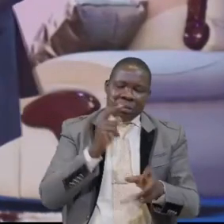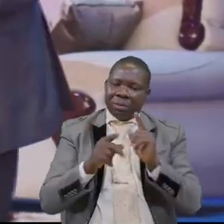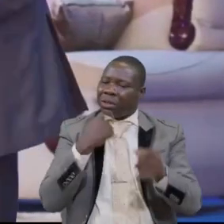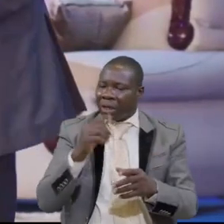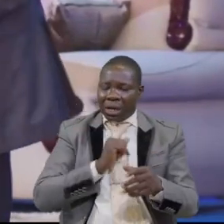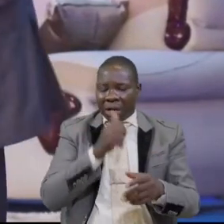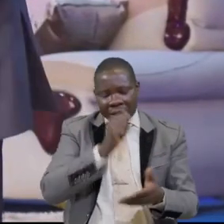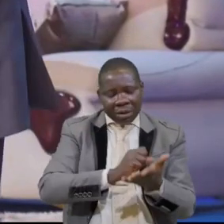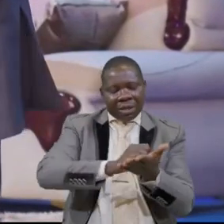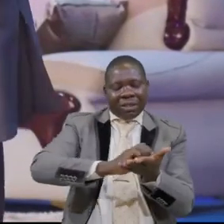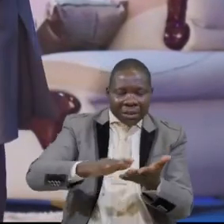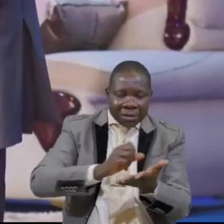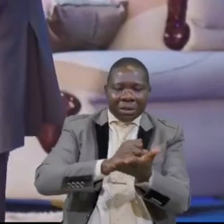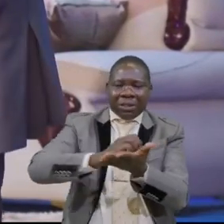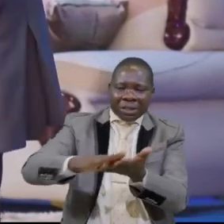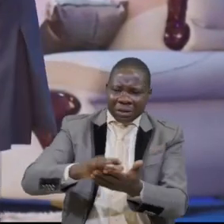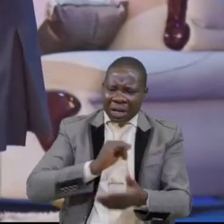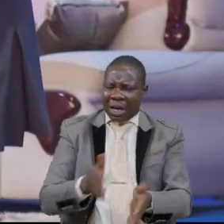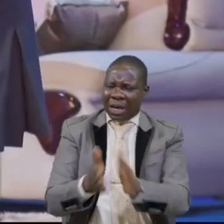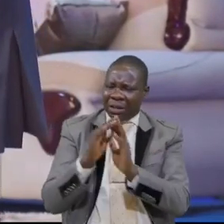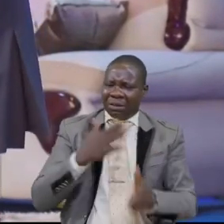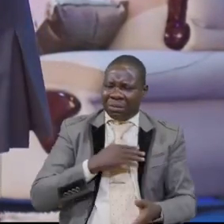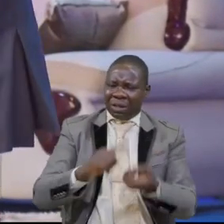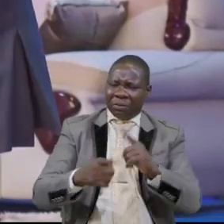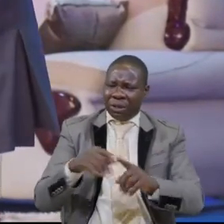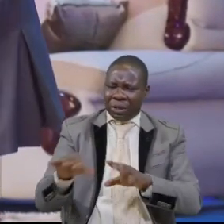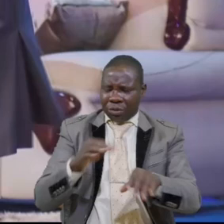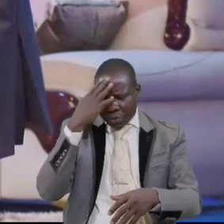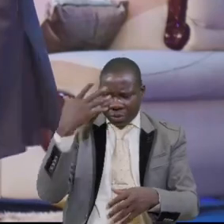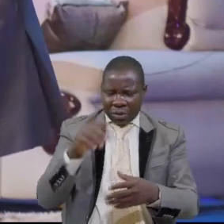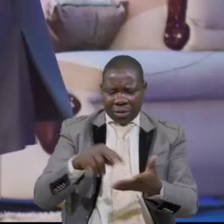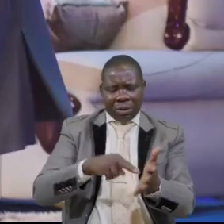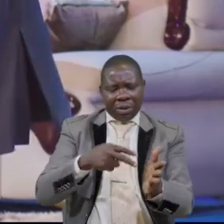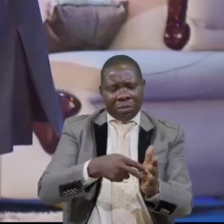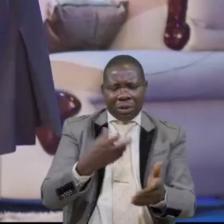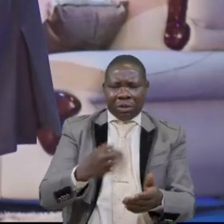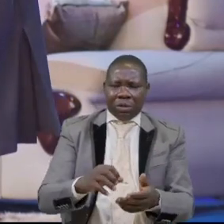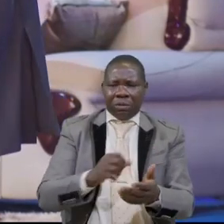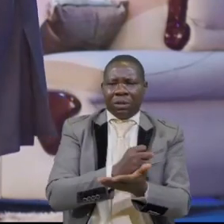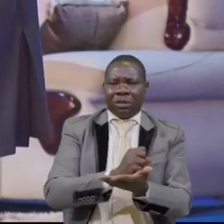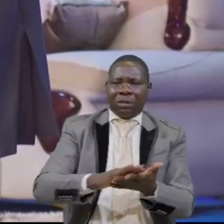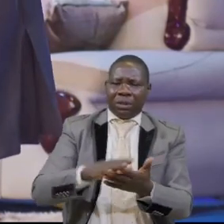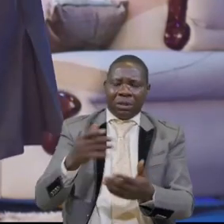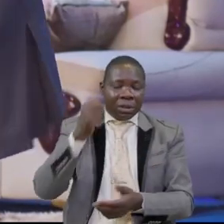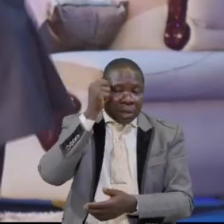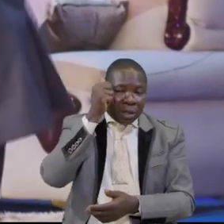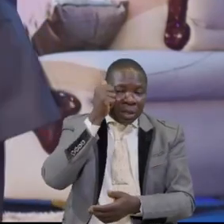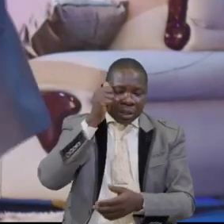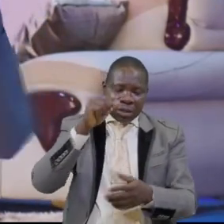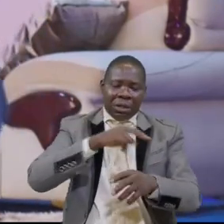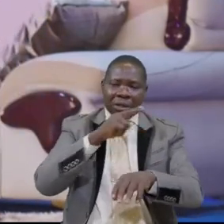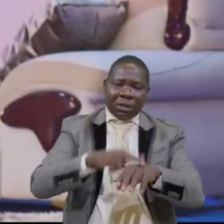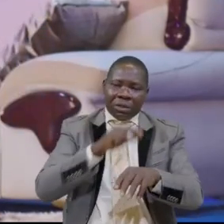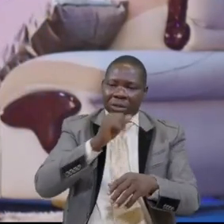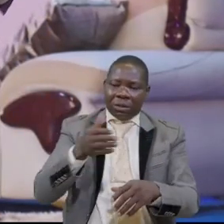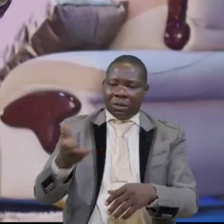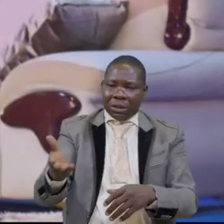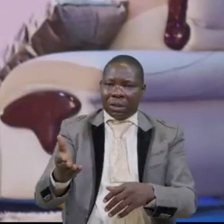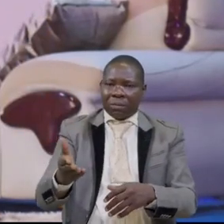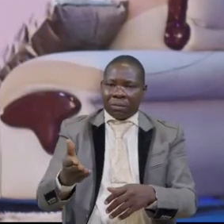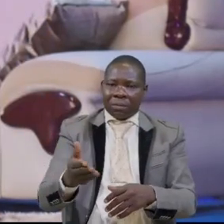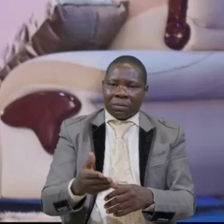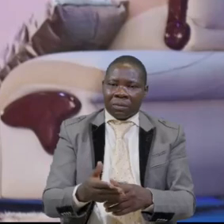je me demande, mon ami, est-ce que tu connais ce que être sanctifié veut dire? La nature adamique est ôtée. Est-ce que c'est ce que tu dis? Est-ce que tu